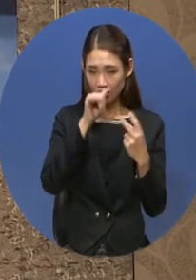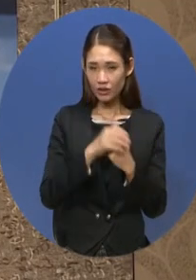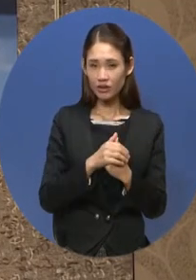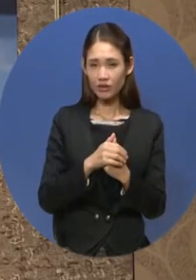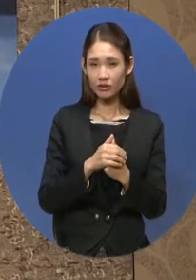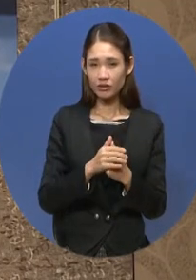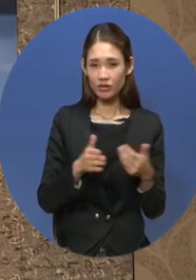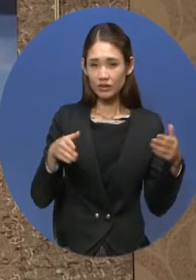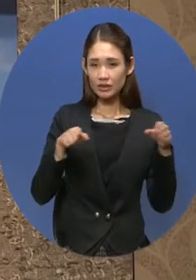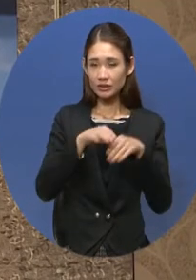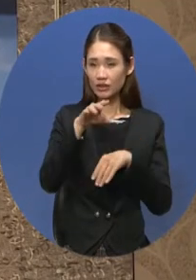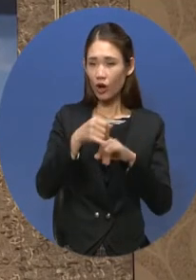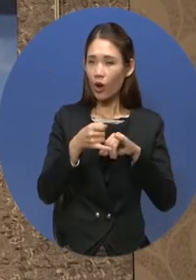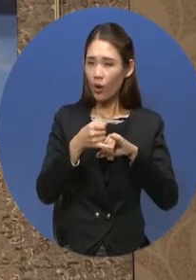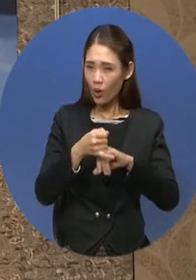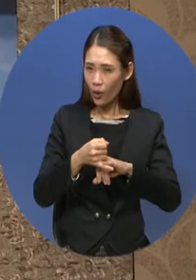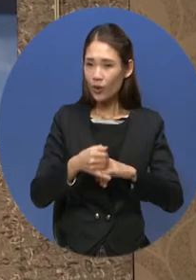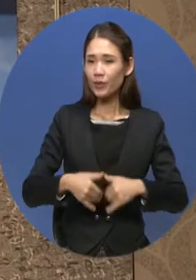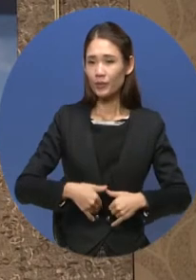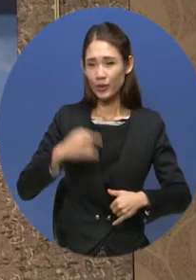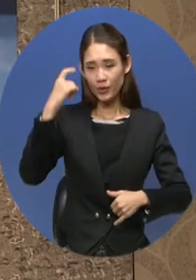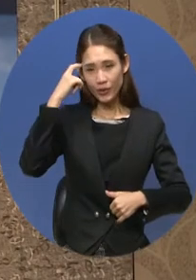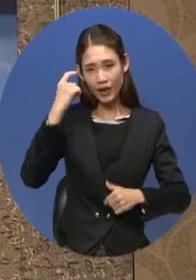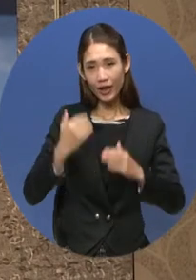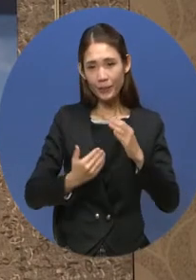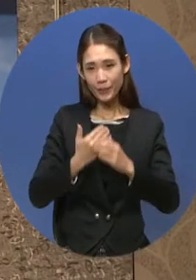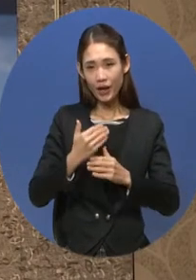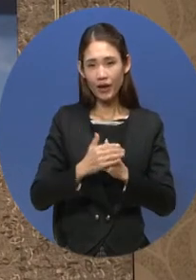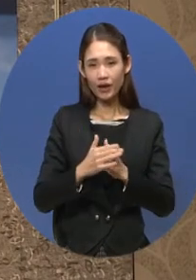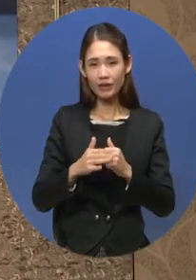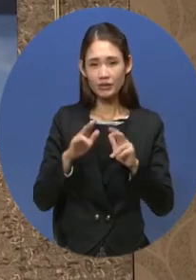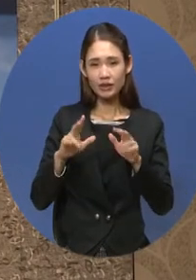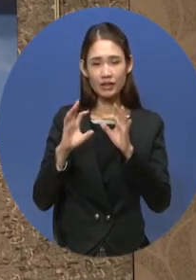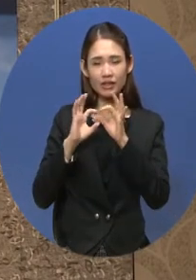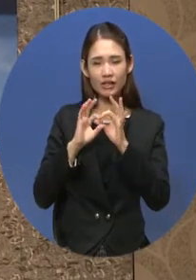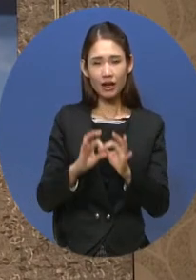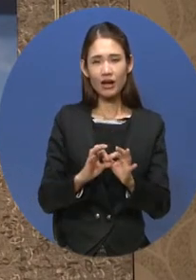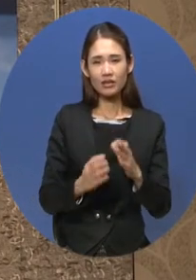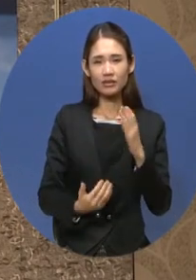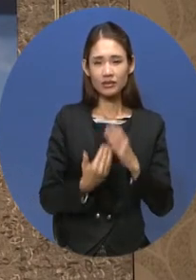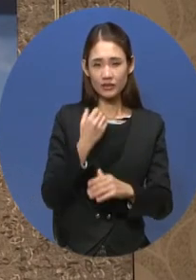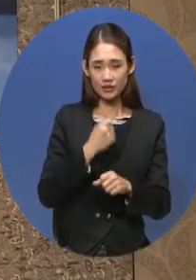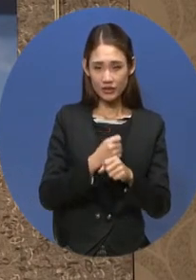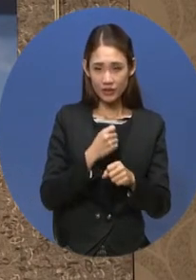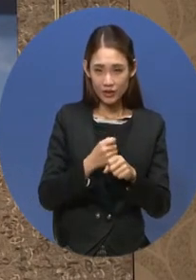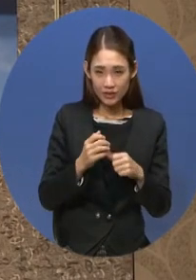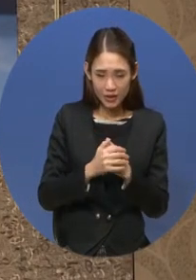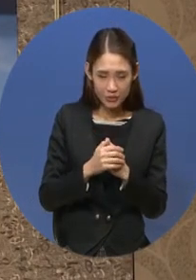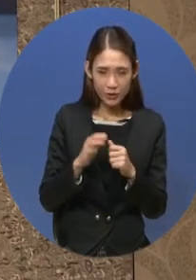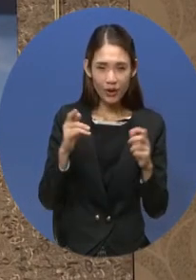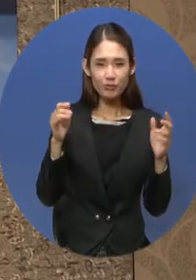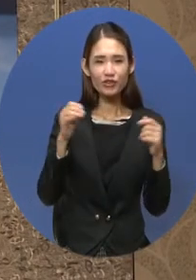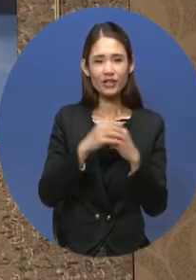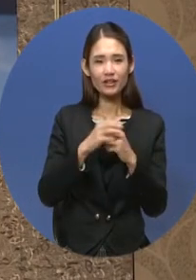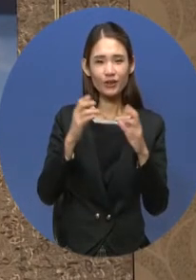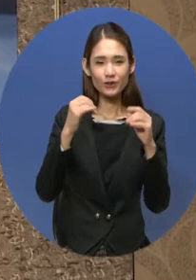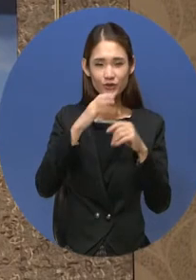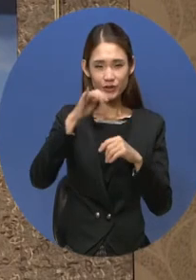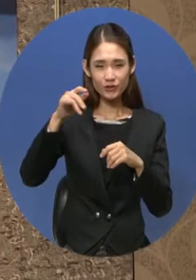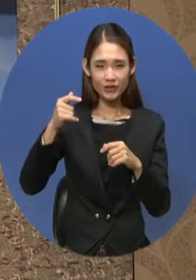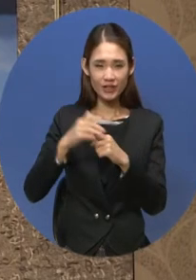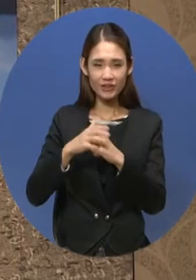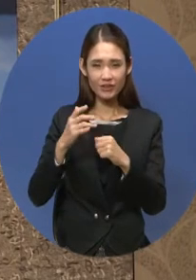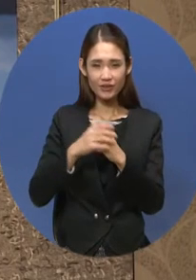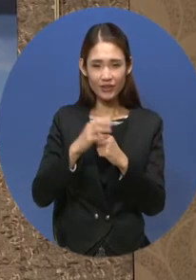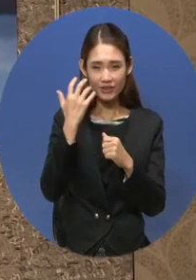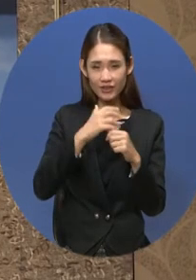그 시설이 꼭 필요하다라고 생각을 해서 지금까지 이제 계속되고 있기는 합니다. 그런데 천안시에 있는 성폭력